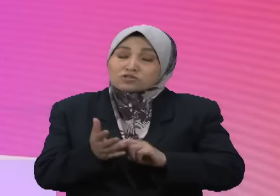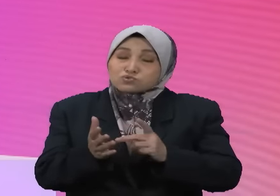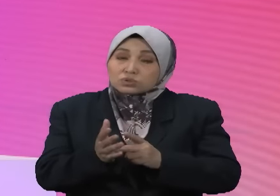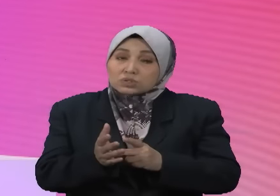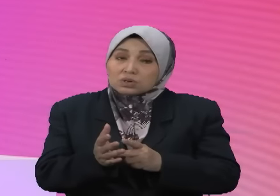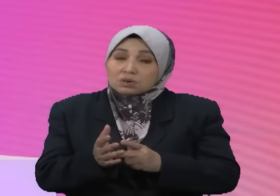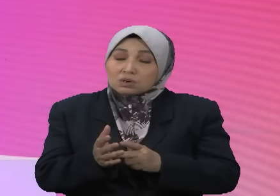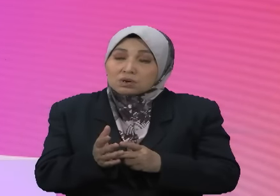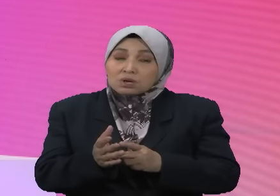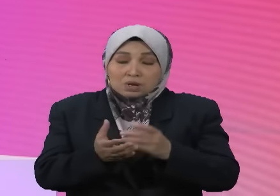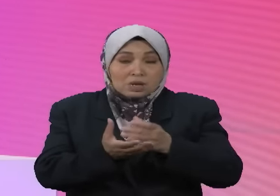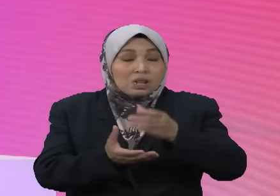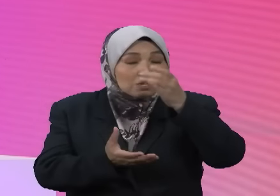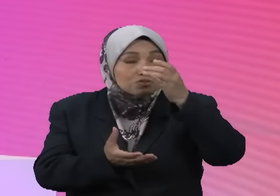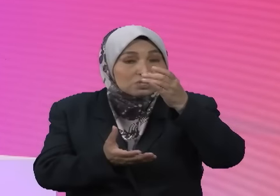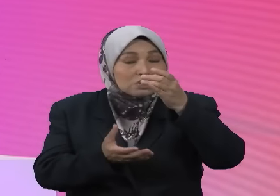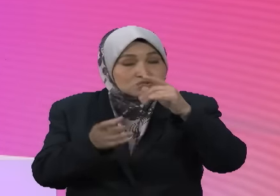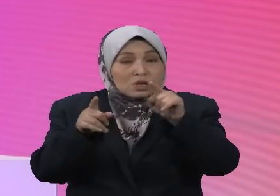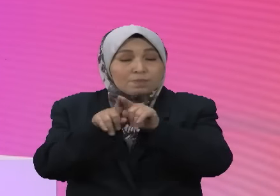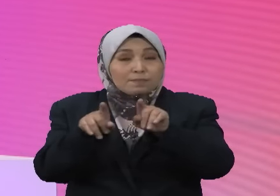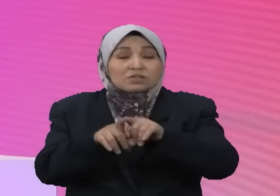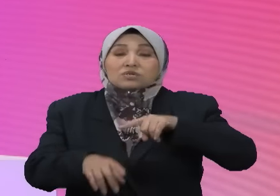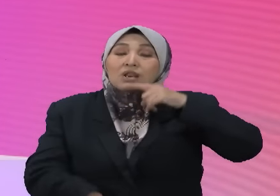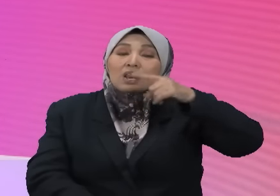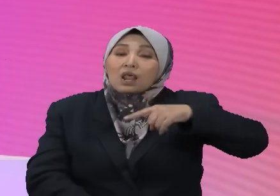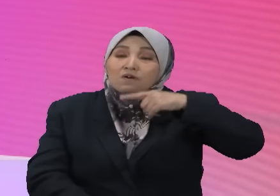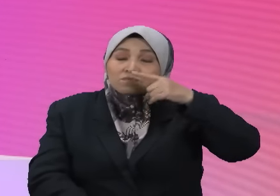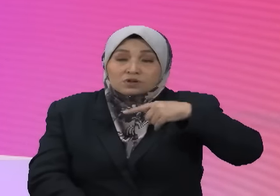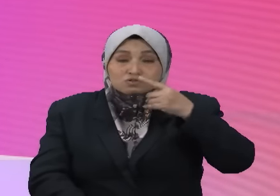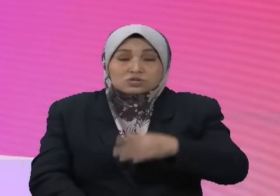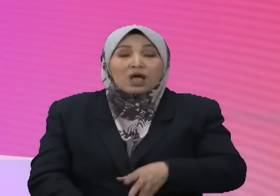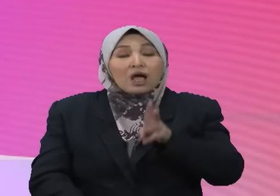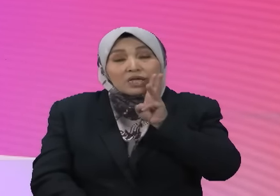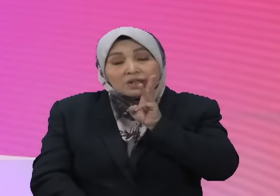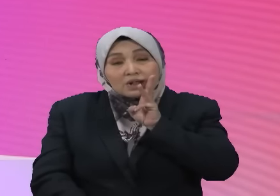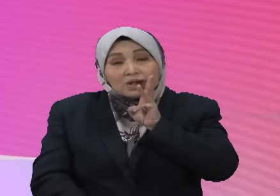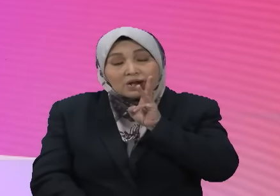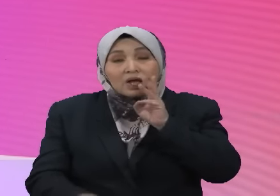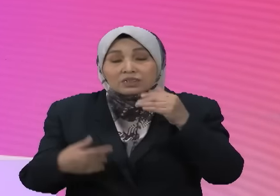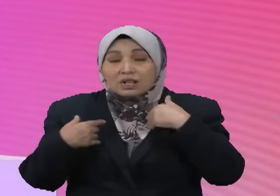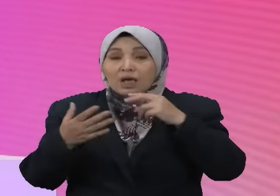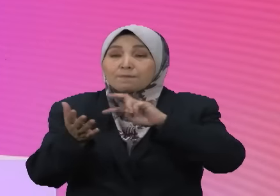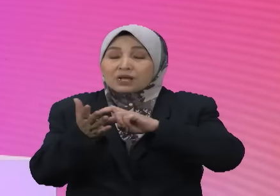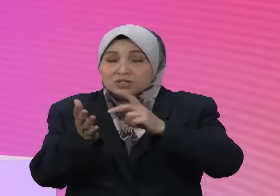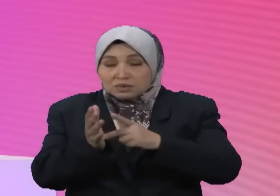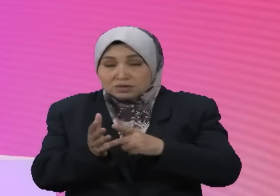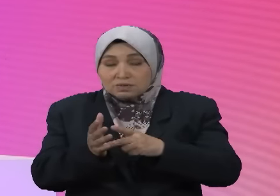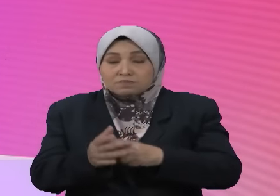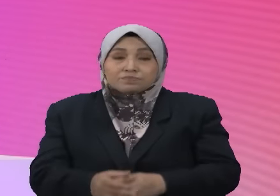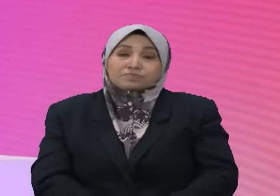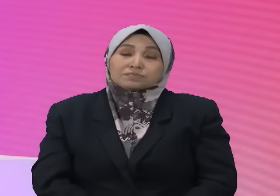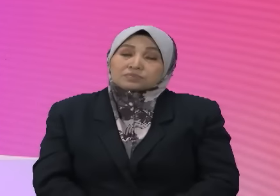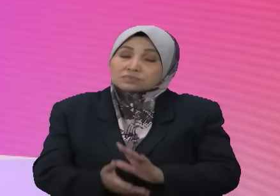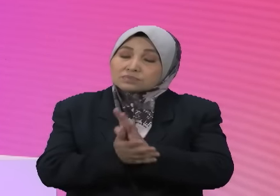maknanya gelas ni dibaratkan kepada lafaz dia air ni adalah Mak maknanya